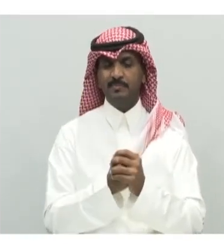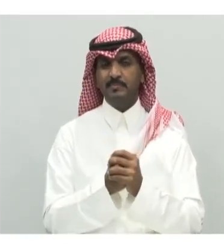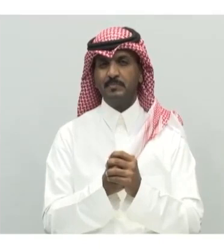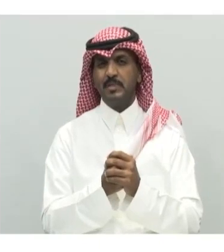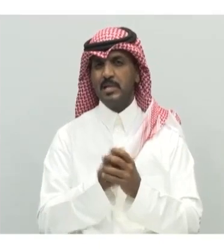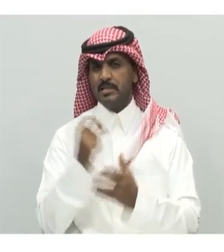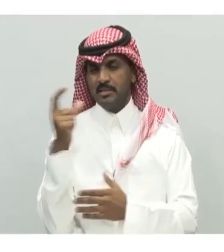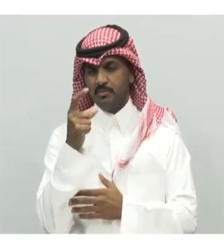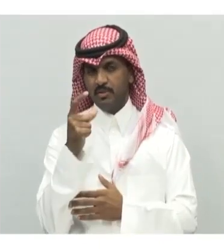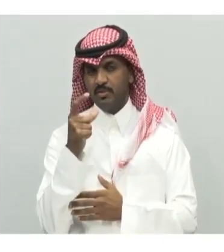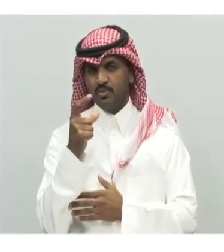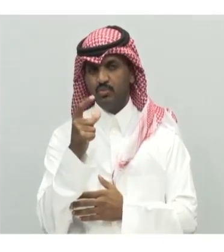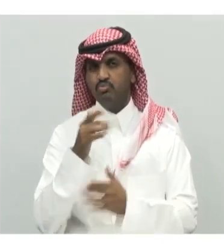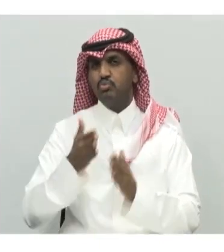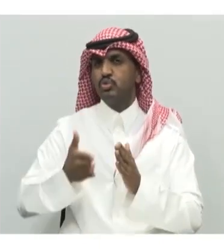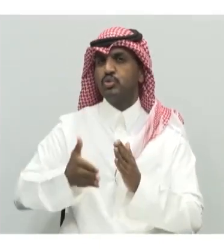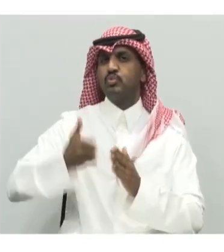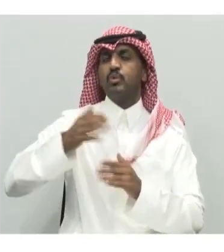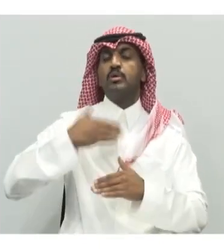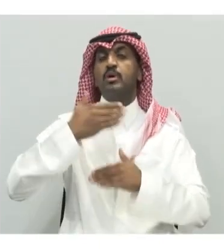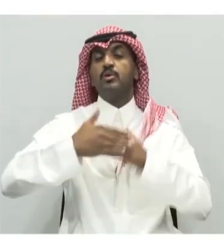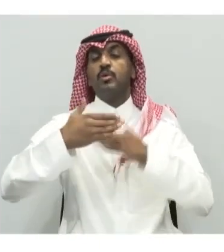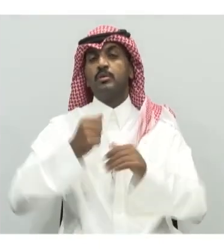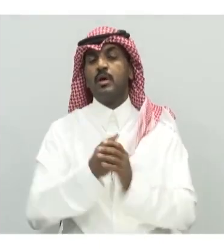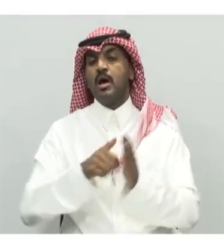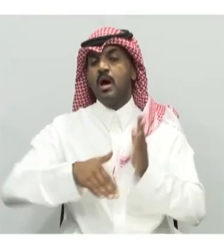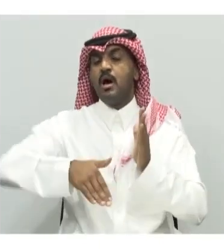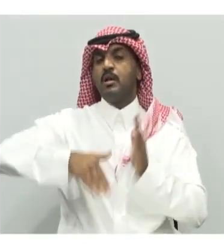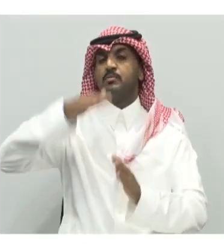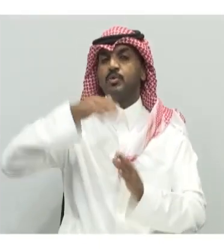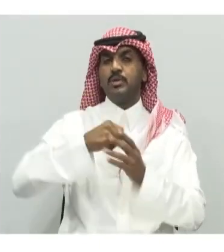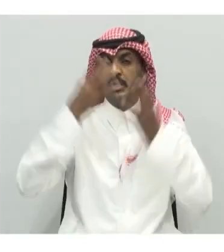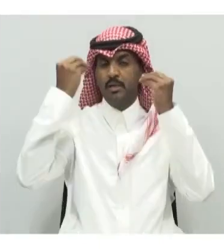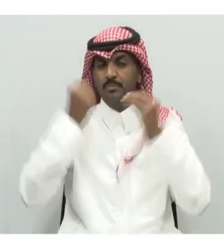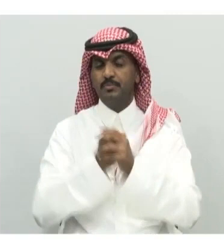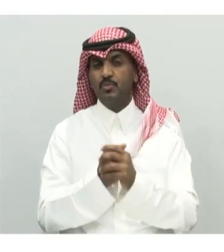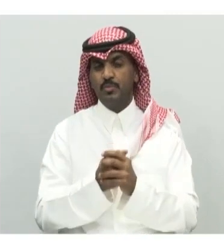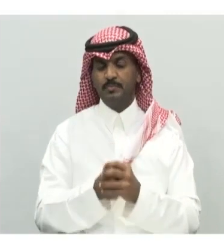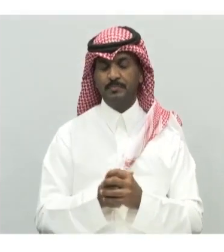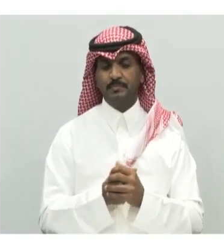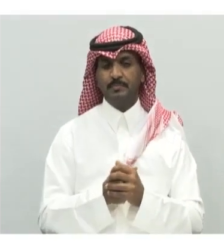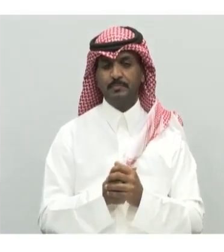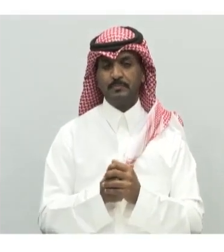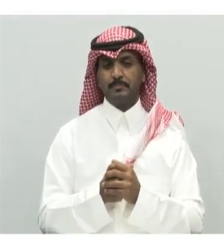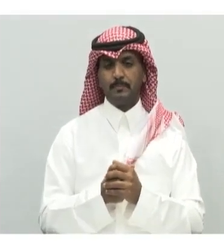التي نشات وتطورت وصلت الى اعلى مستويات العلم والتطور والمعرفه